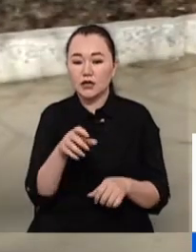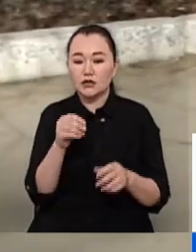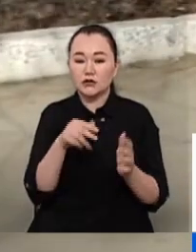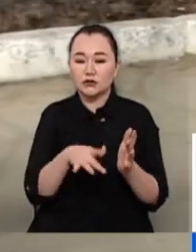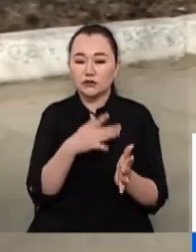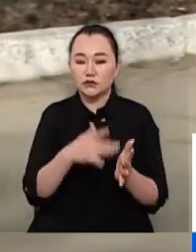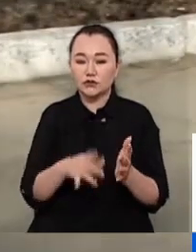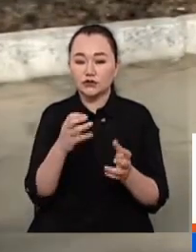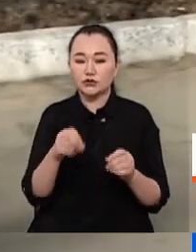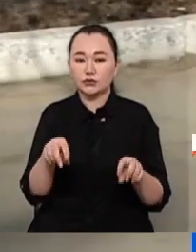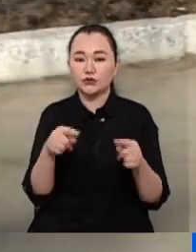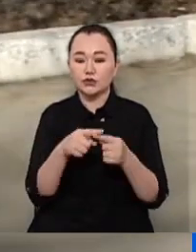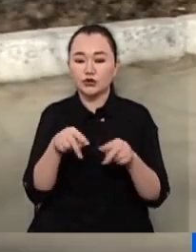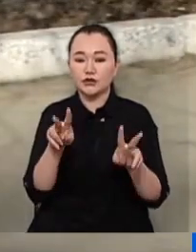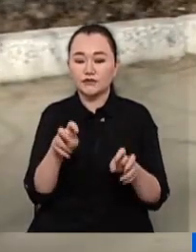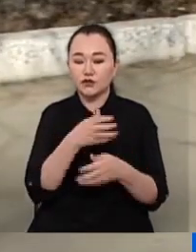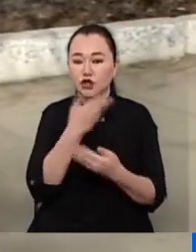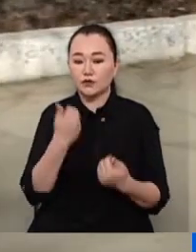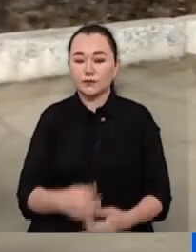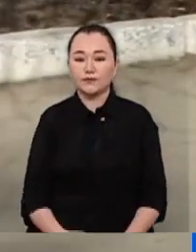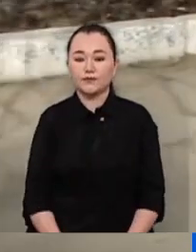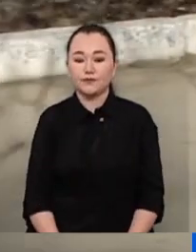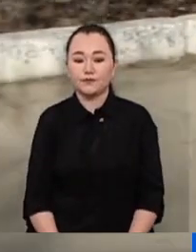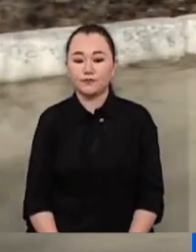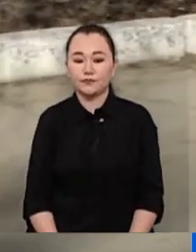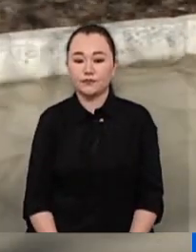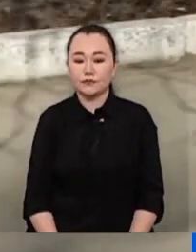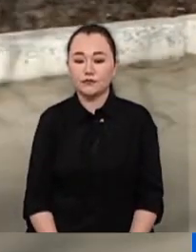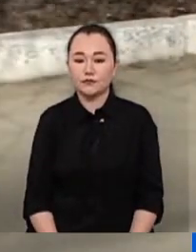ущерба еще не названа. Эльмира Ержанова, Азамат Кубегенов, Информбюро, Актобе.